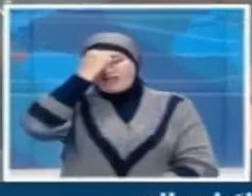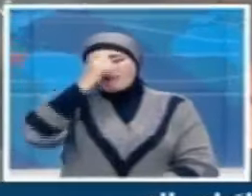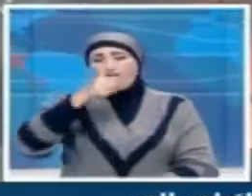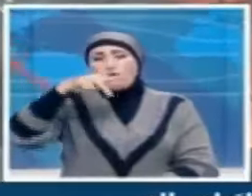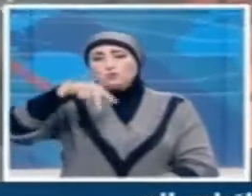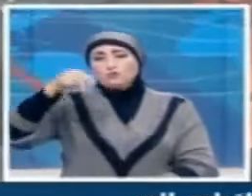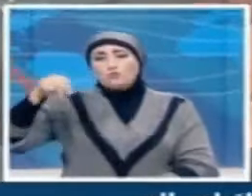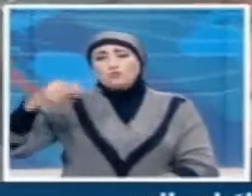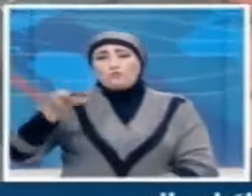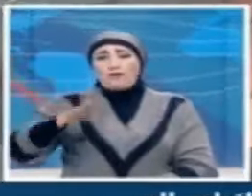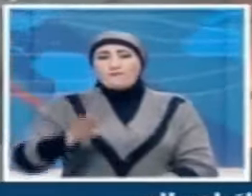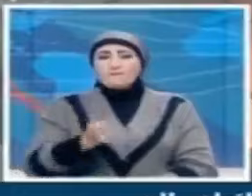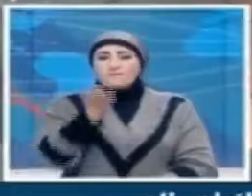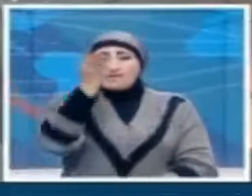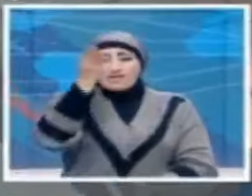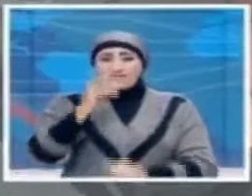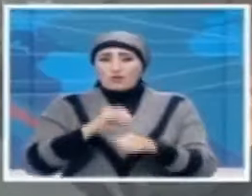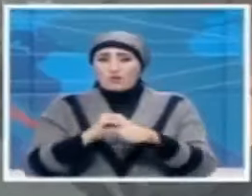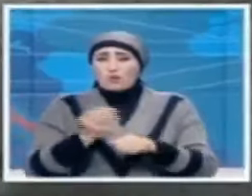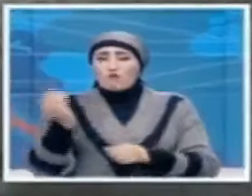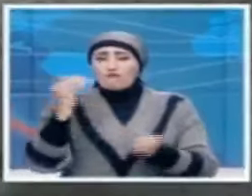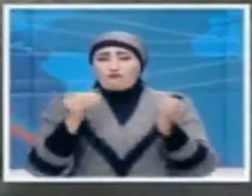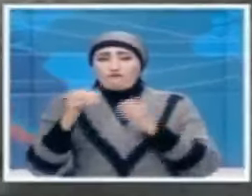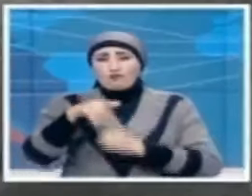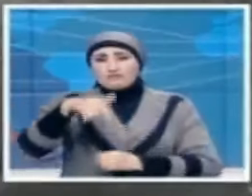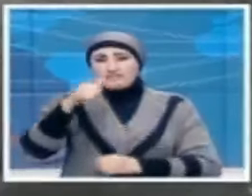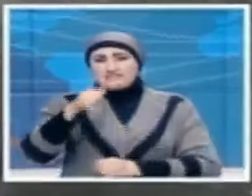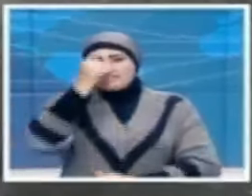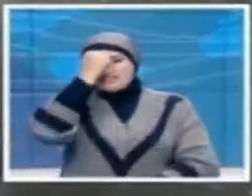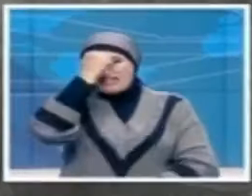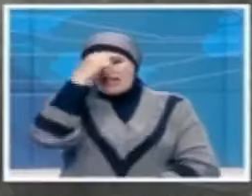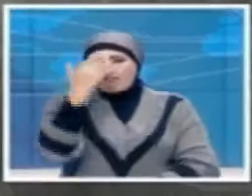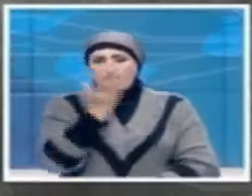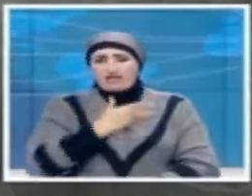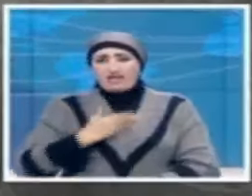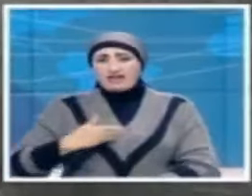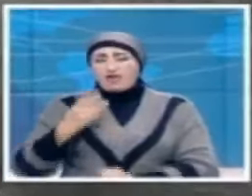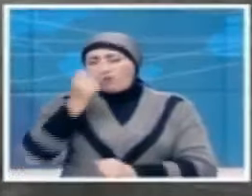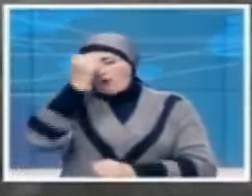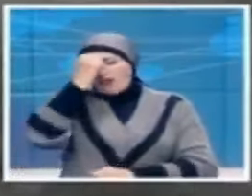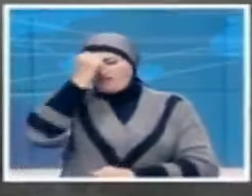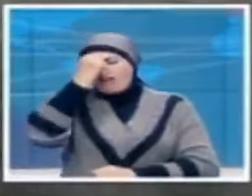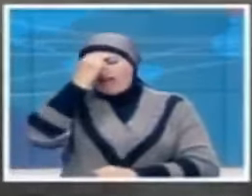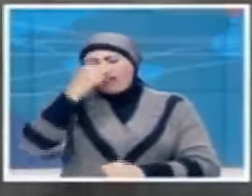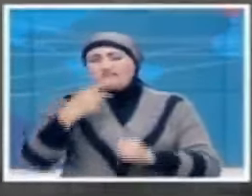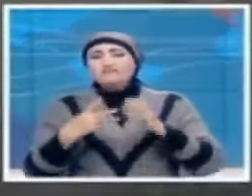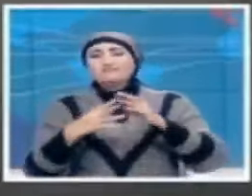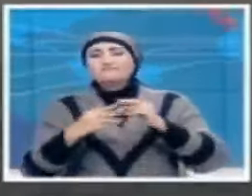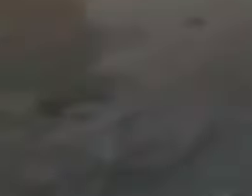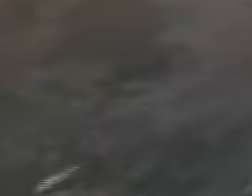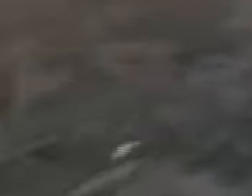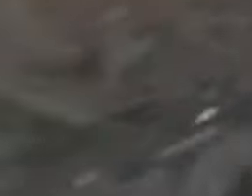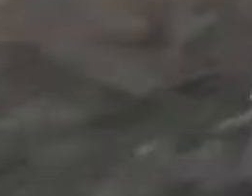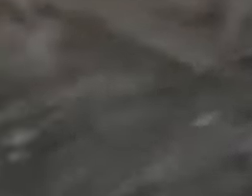23,800 شهيد، إلى جانب أكثر من 60,000 جريح وآلاف المفقودين.